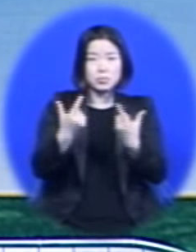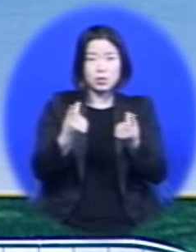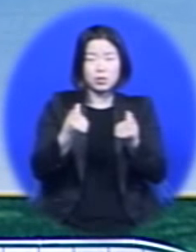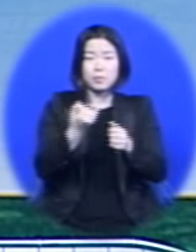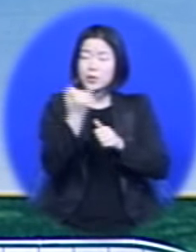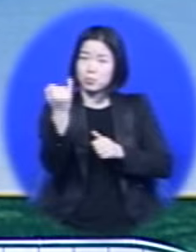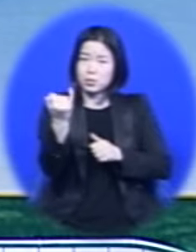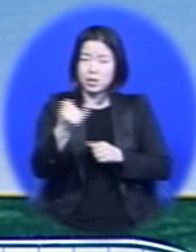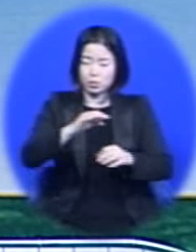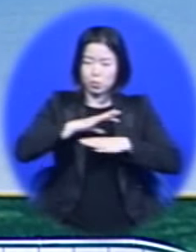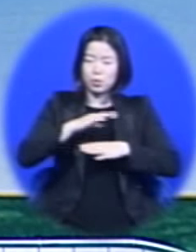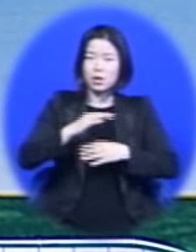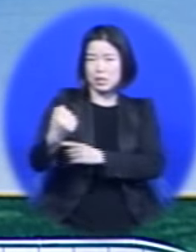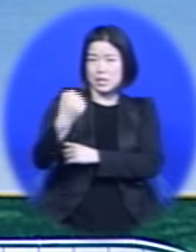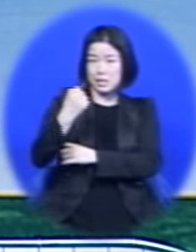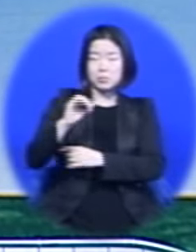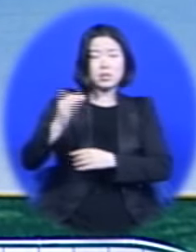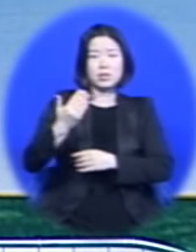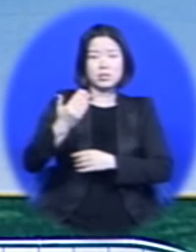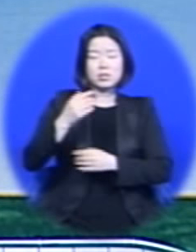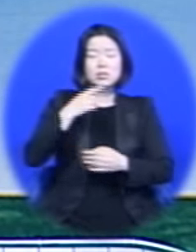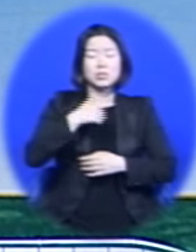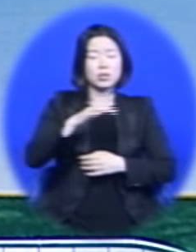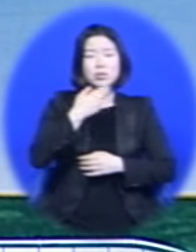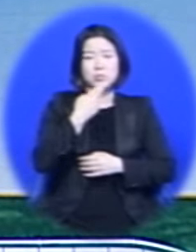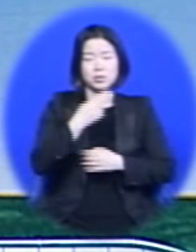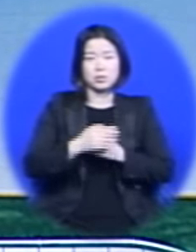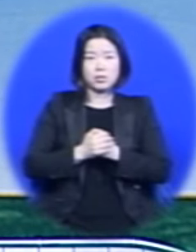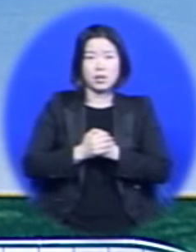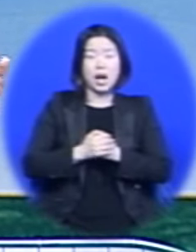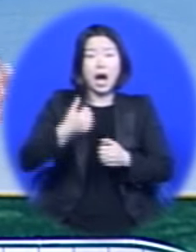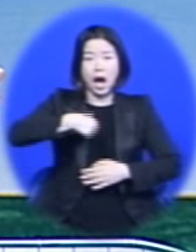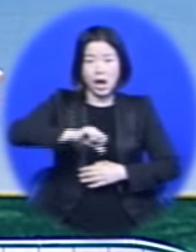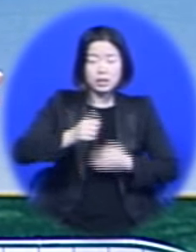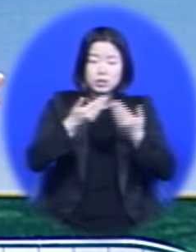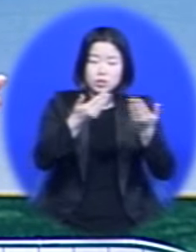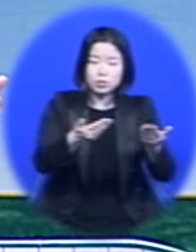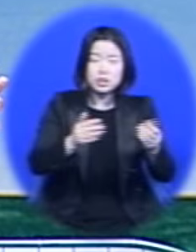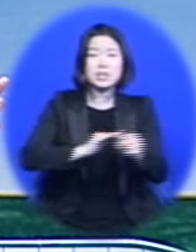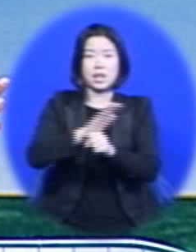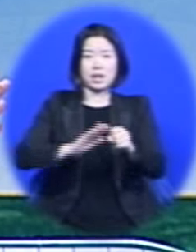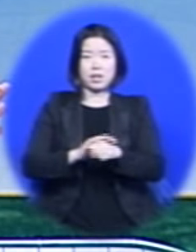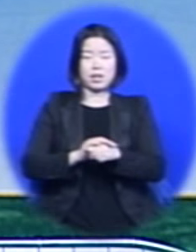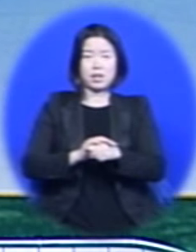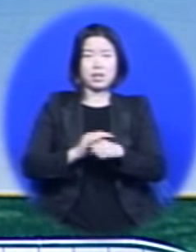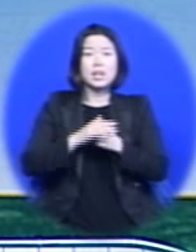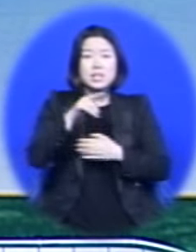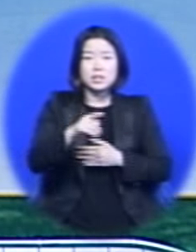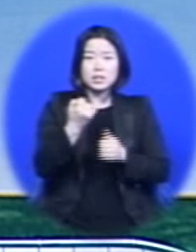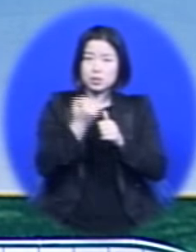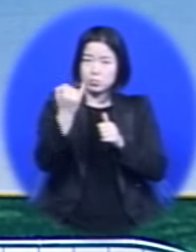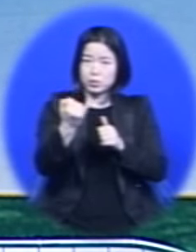부인에게 놀라운 능력이 되어진 적은 없었다고 그랬어요. 아들을 내어주신 사랑, 그